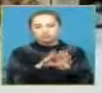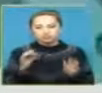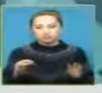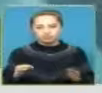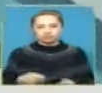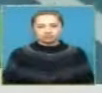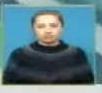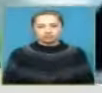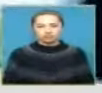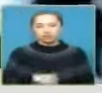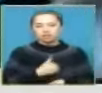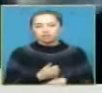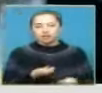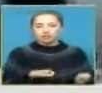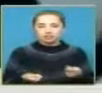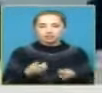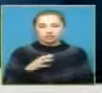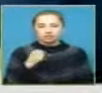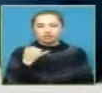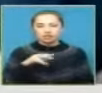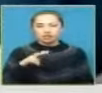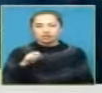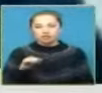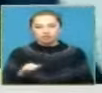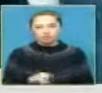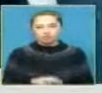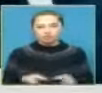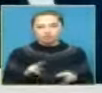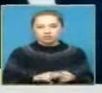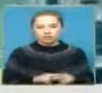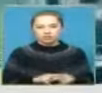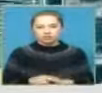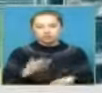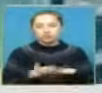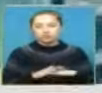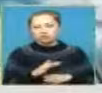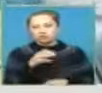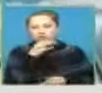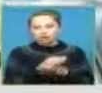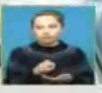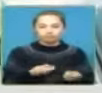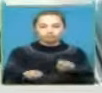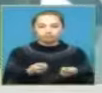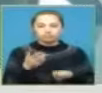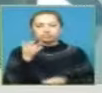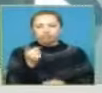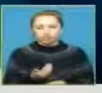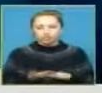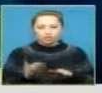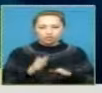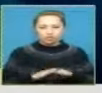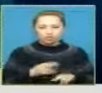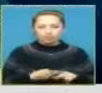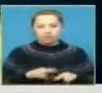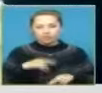керек. Ел басқару, елбасын сайлау, жауапкершілік жүгі ауыр шаруа. Бұған атүсті қарай салуға тіптен болмайды.